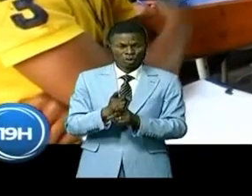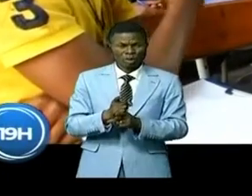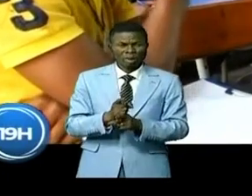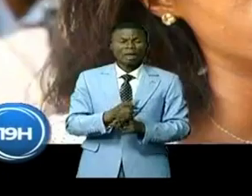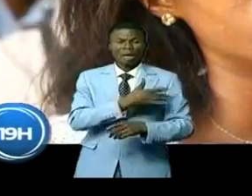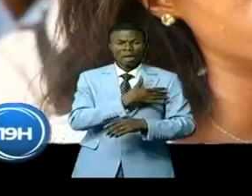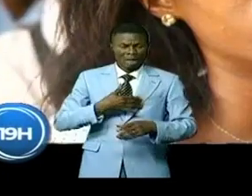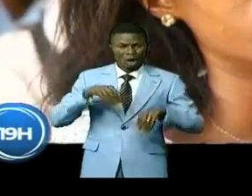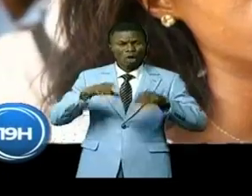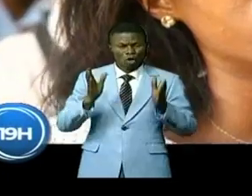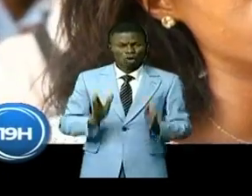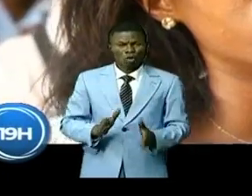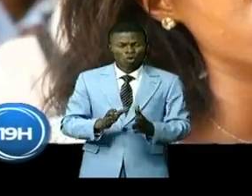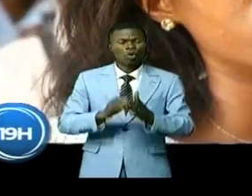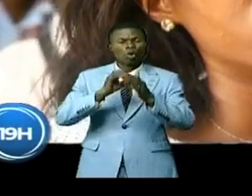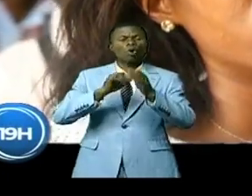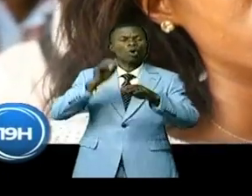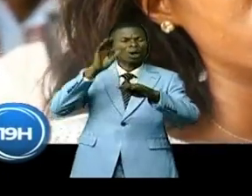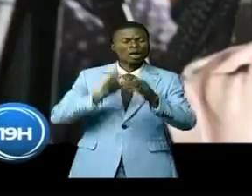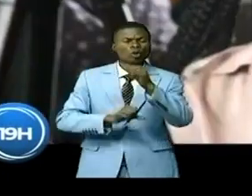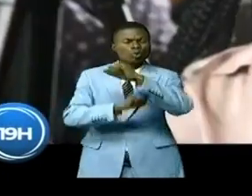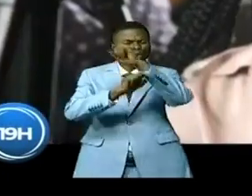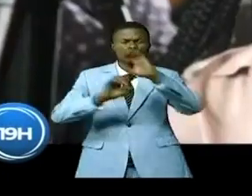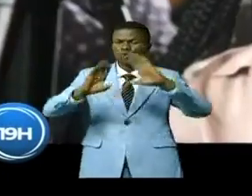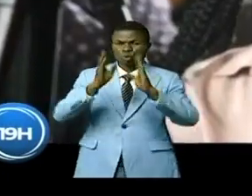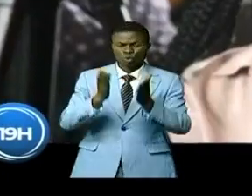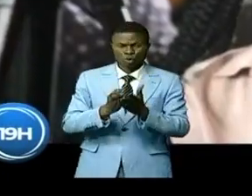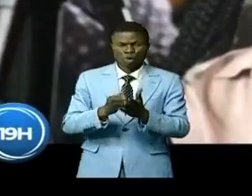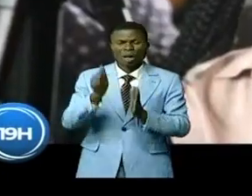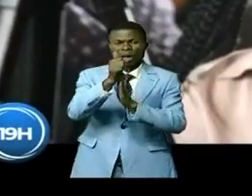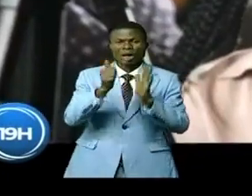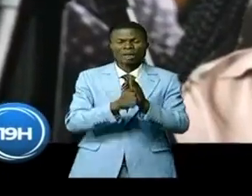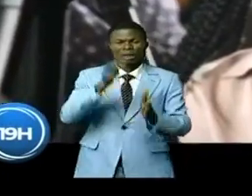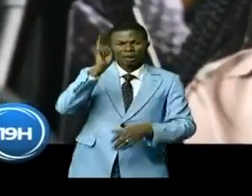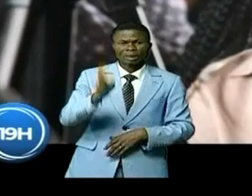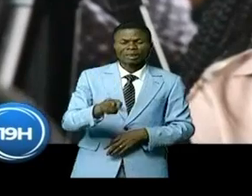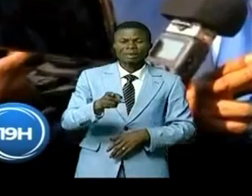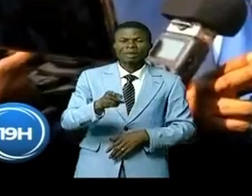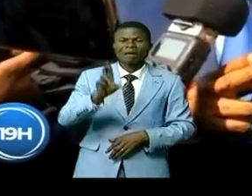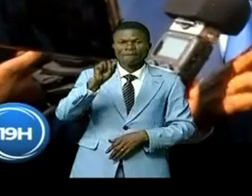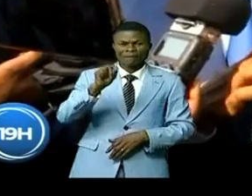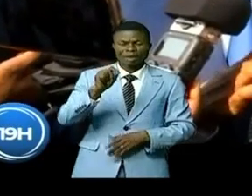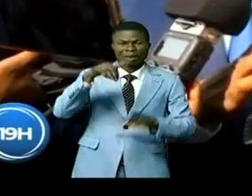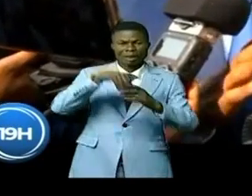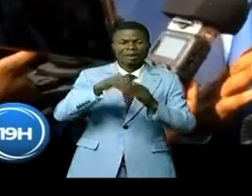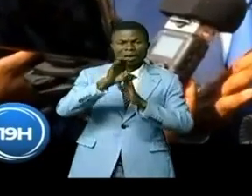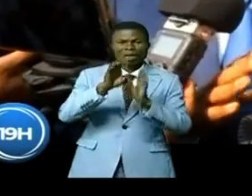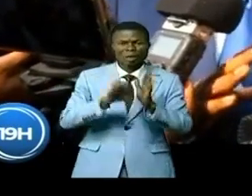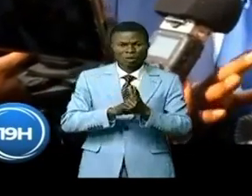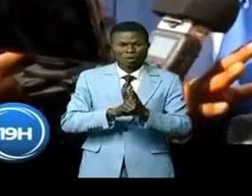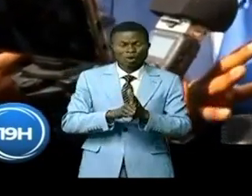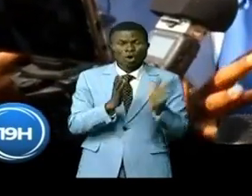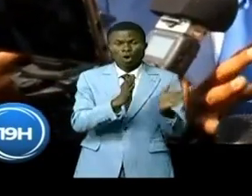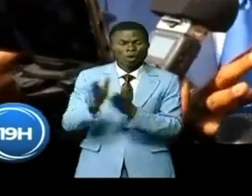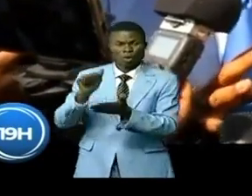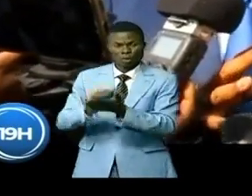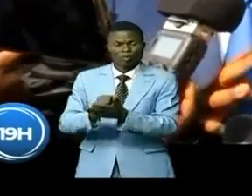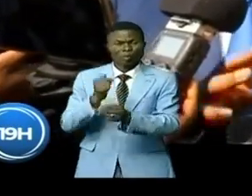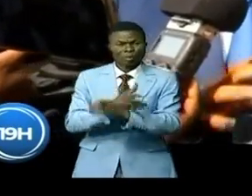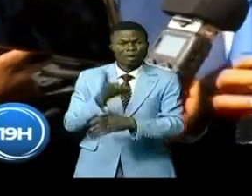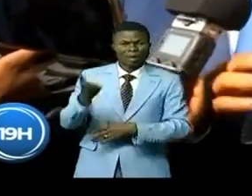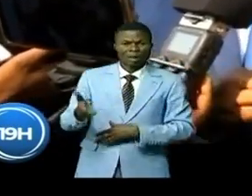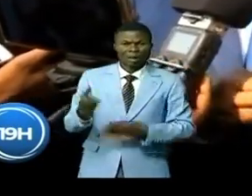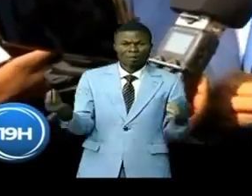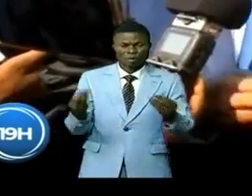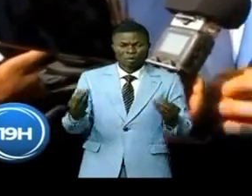nationalité congolaise va primer sur toutes ces nationalités-là. Même l'article 220 de la Constitution, on a mis ces dispositions en place pour